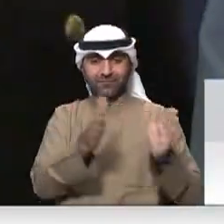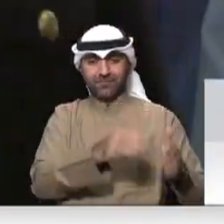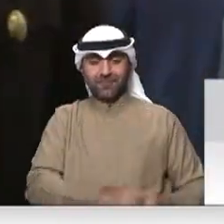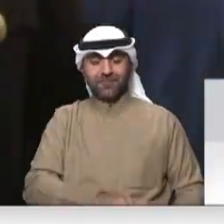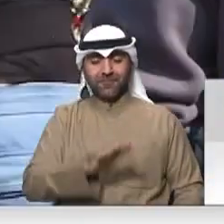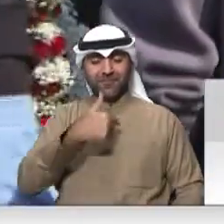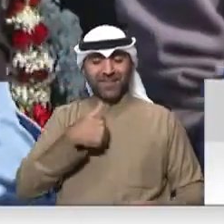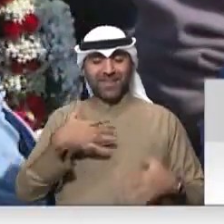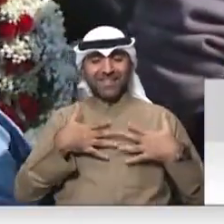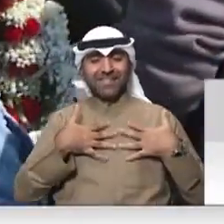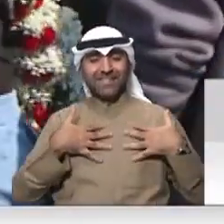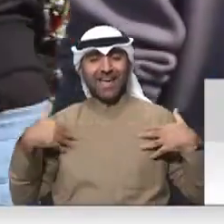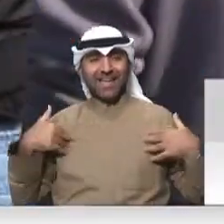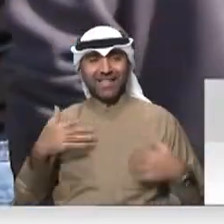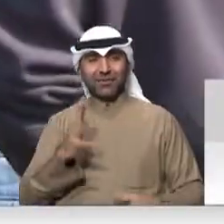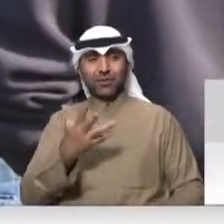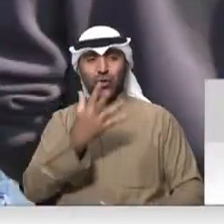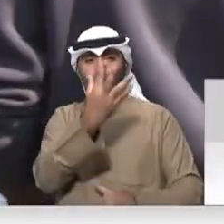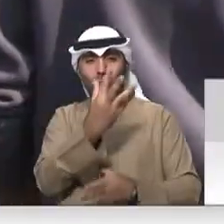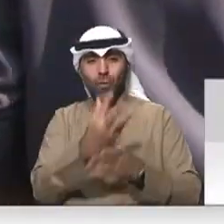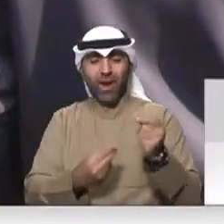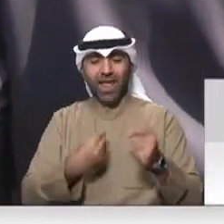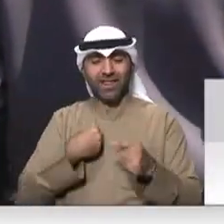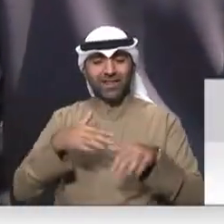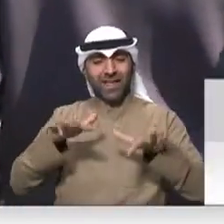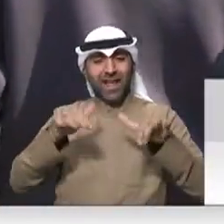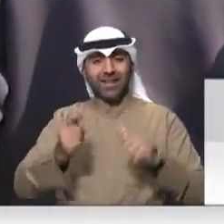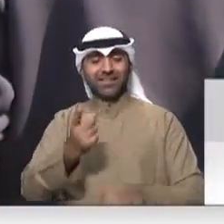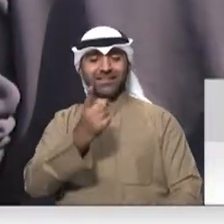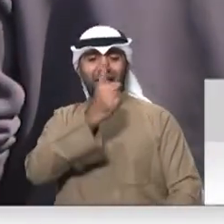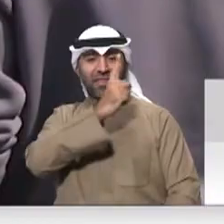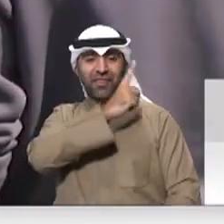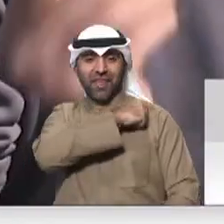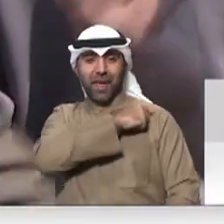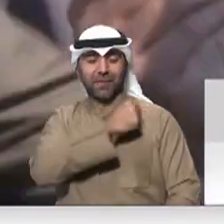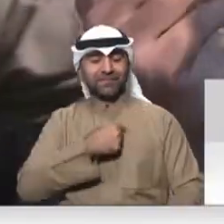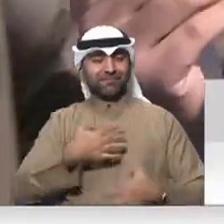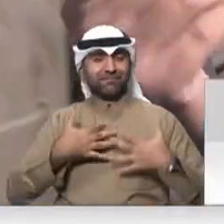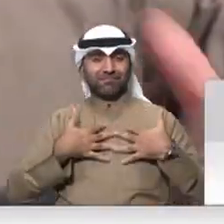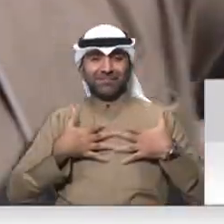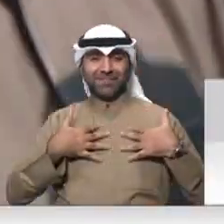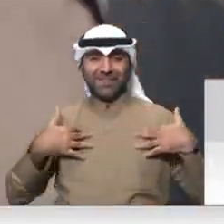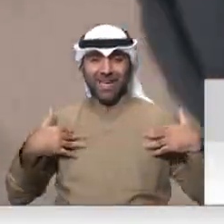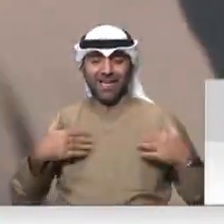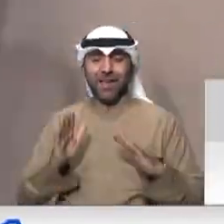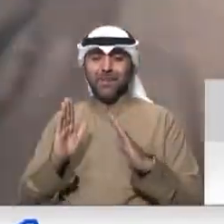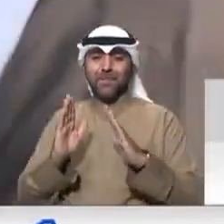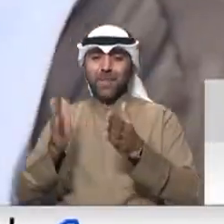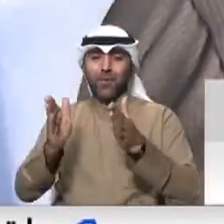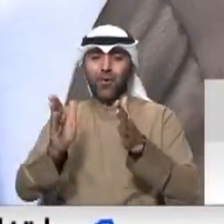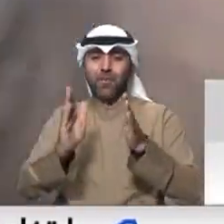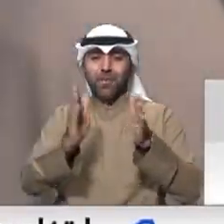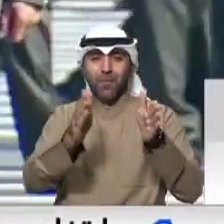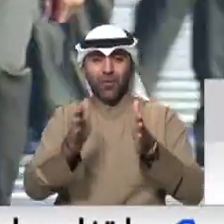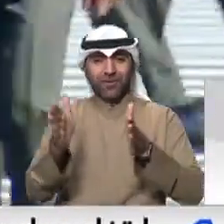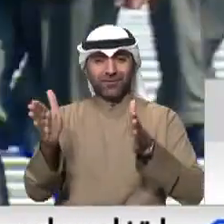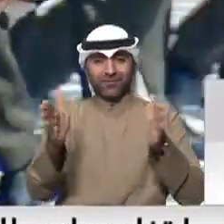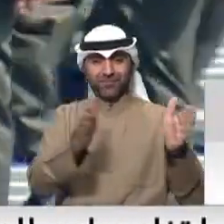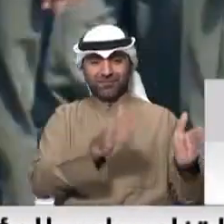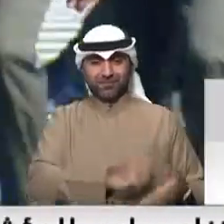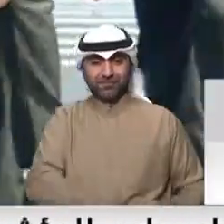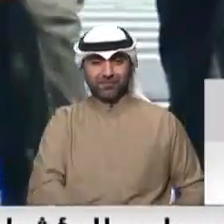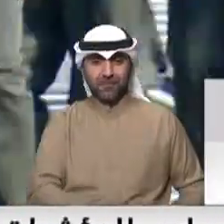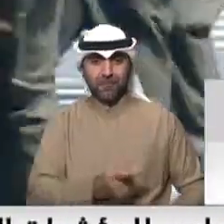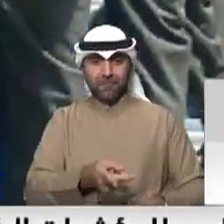الله لنا. والله شعور ما شاء الله تبارك الرحمن، يعني فرحة يعني بالأخص أحلى شعور أكيد.